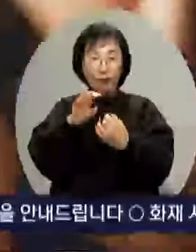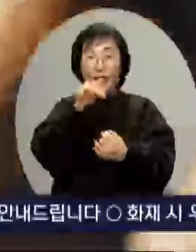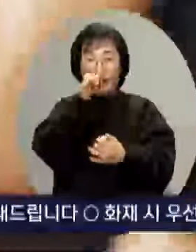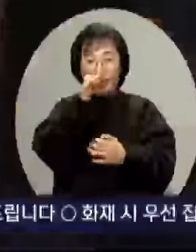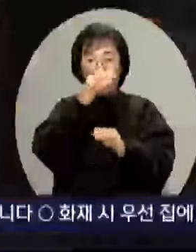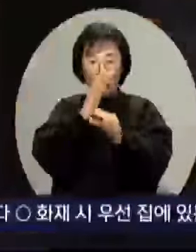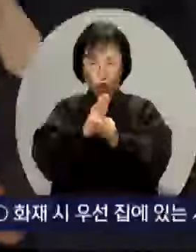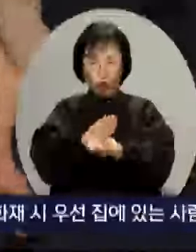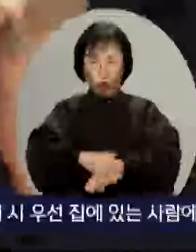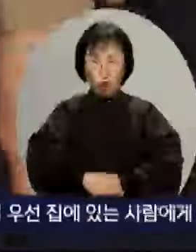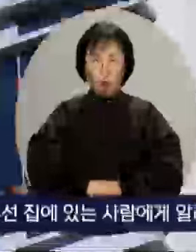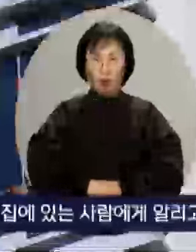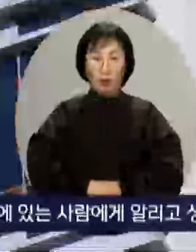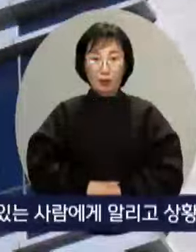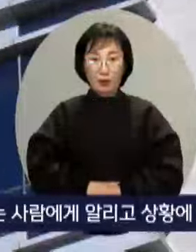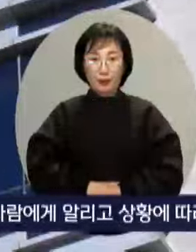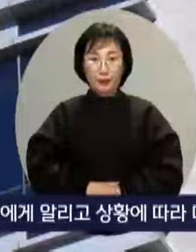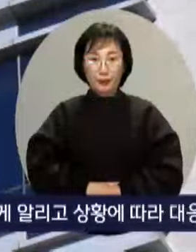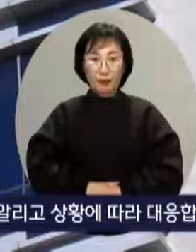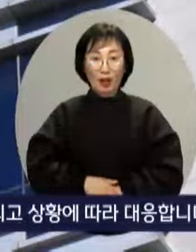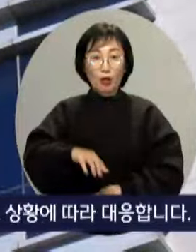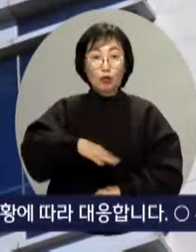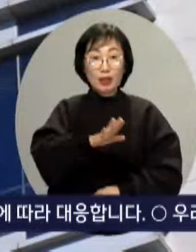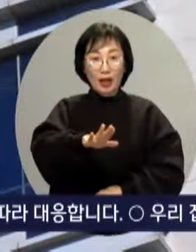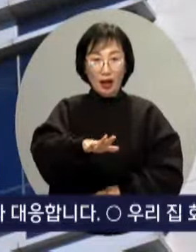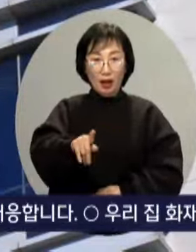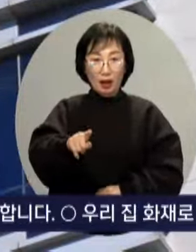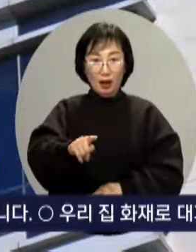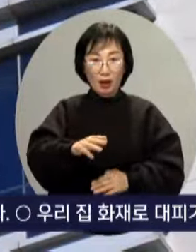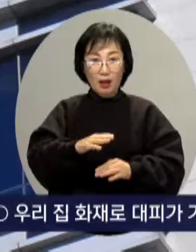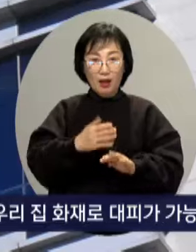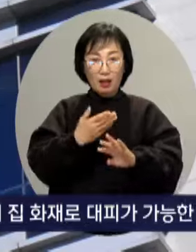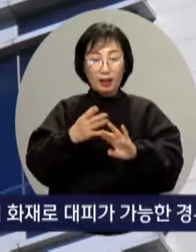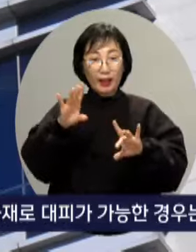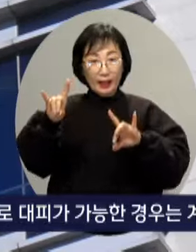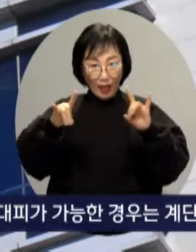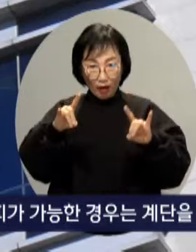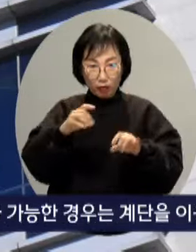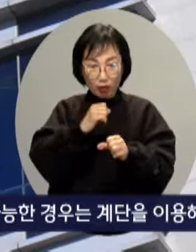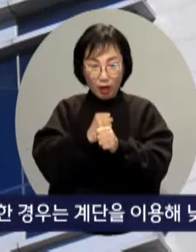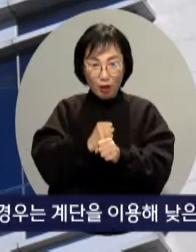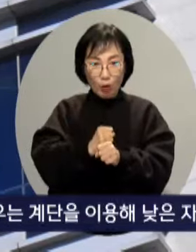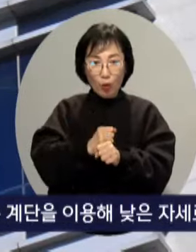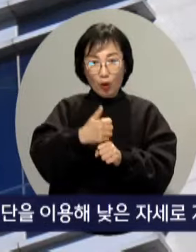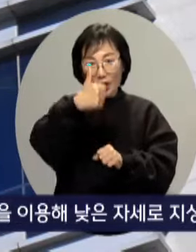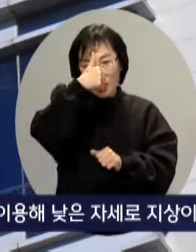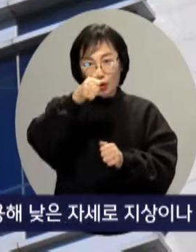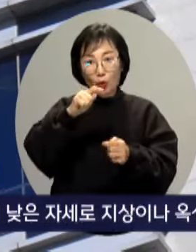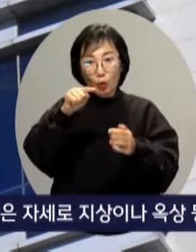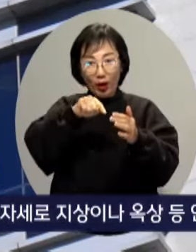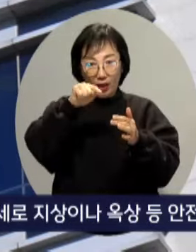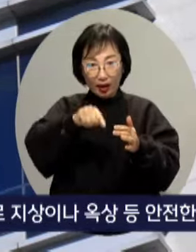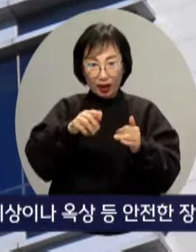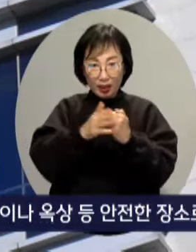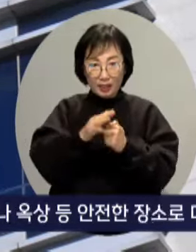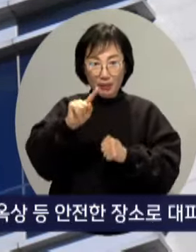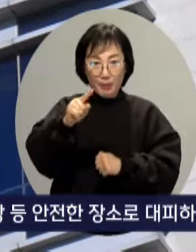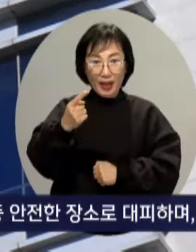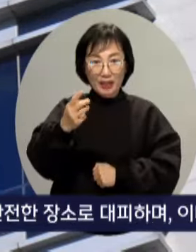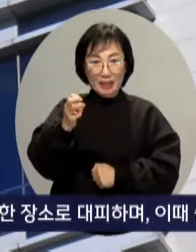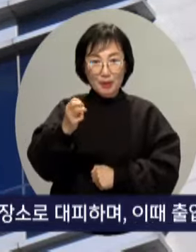있습니다. 저희가 태국하고 인도네시아 130 4명 정도